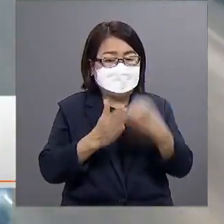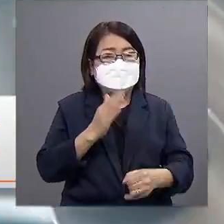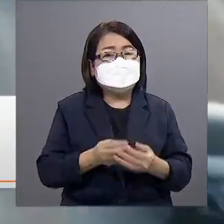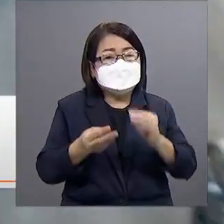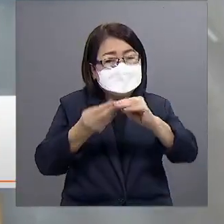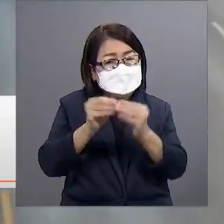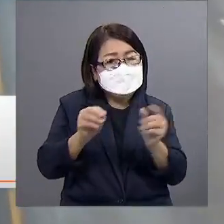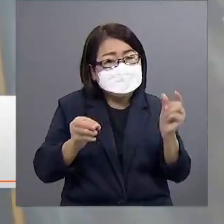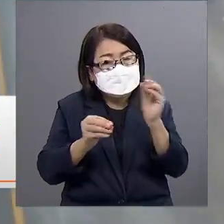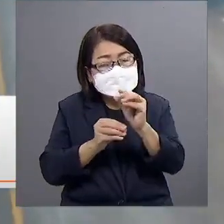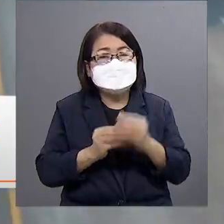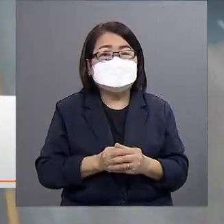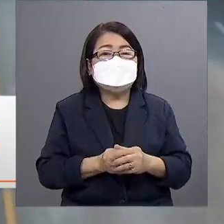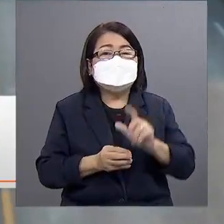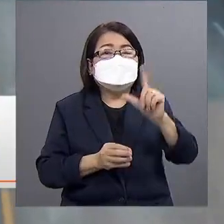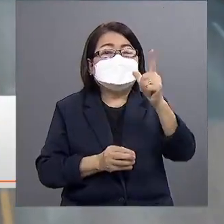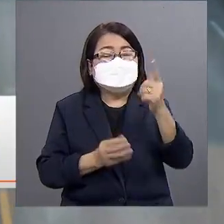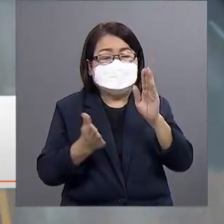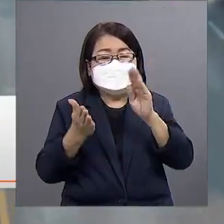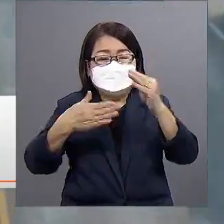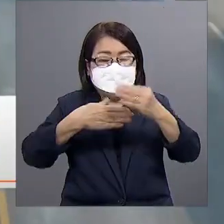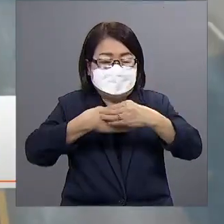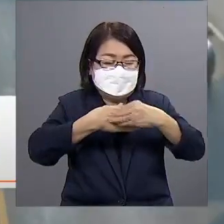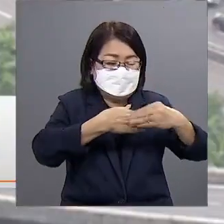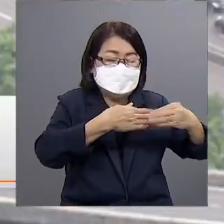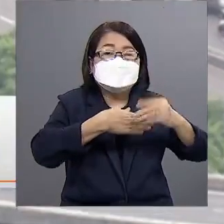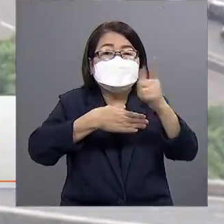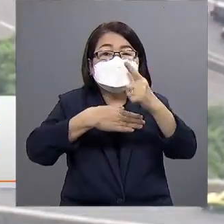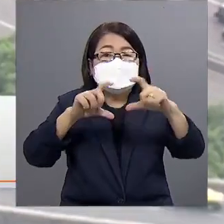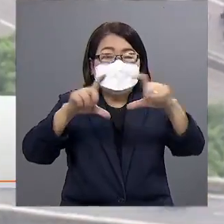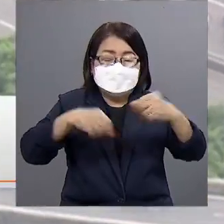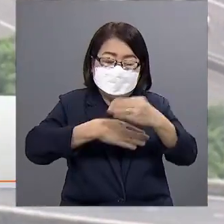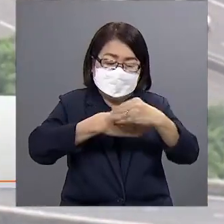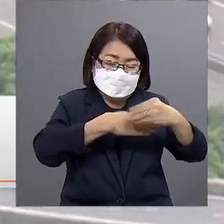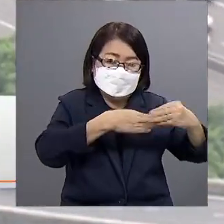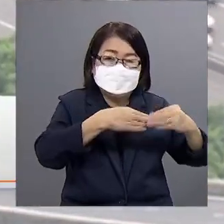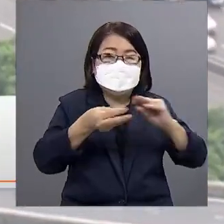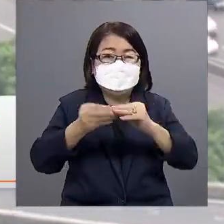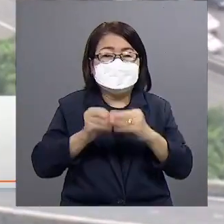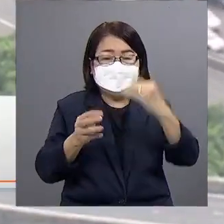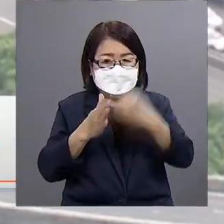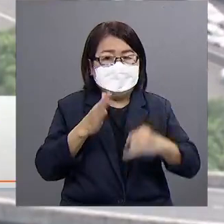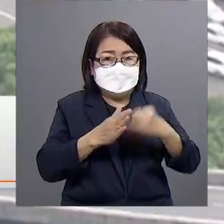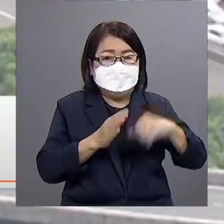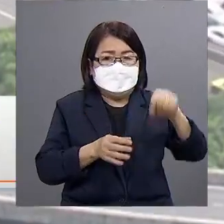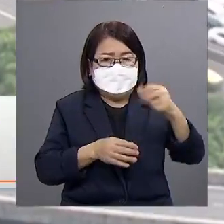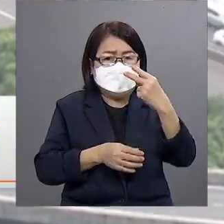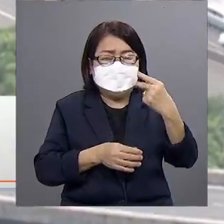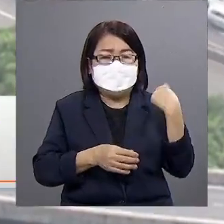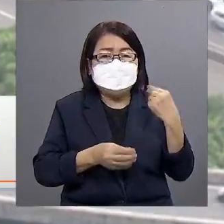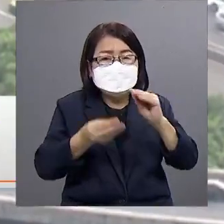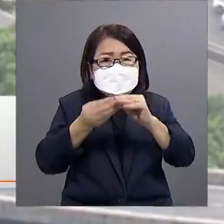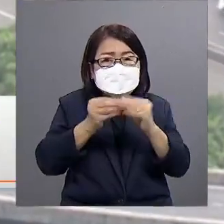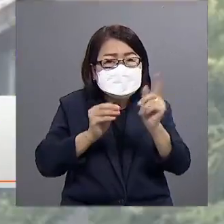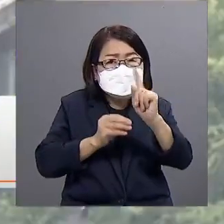ำทองคำเปลวก็เห็นไหมเอาไปแปะตามเลขนะอันนี้ก็ถือว่าผิดเหมือนกันหรือแม้กระทั่งไปเพิ่มสติ๊กเกอร์ที่เป็นตัวเลขแปะทับตัวเล